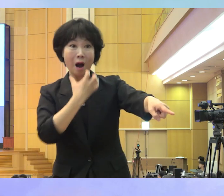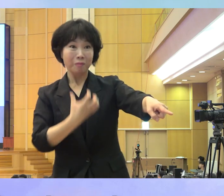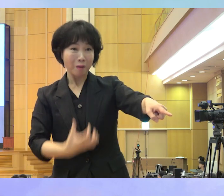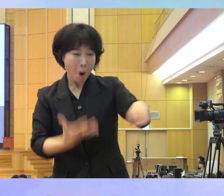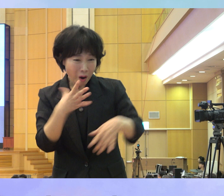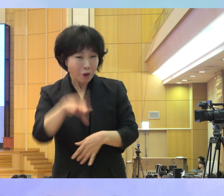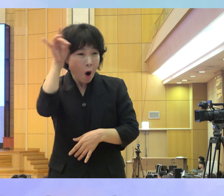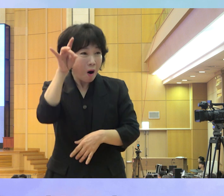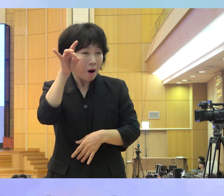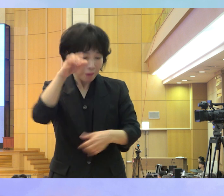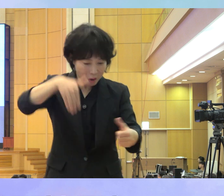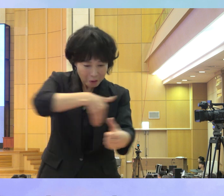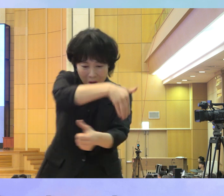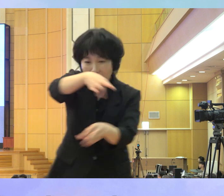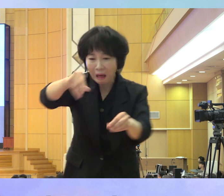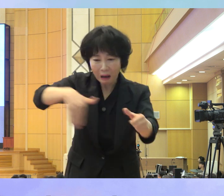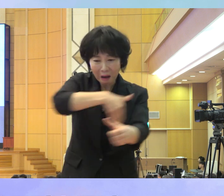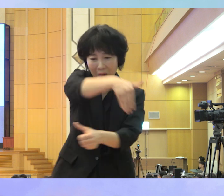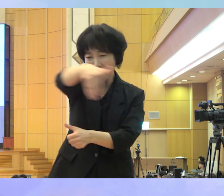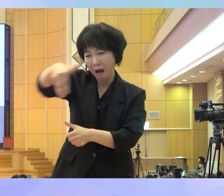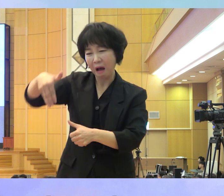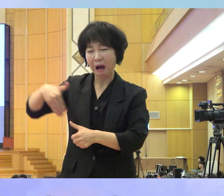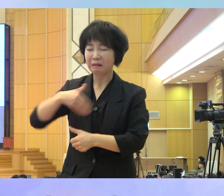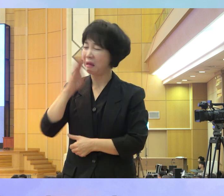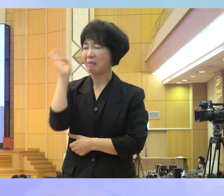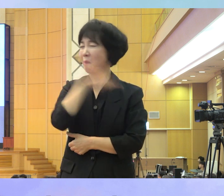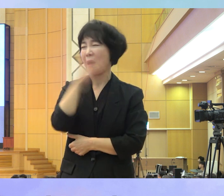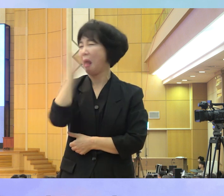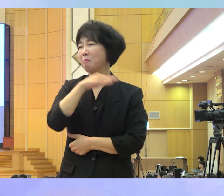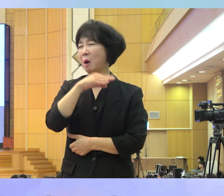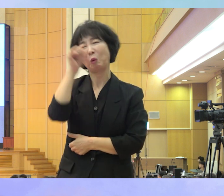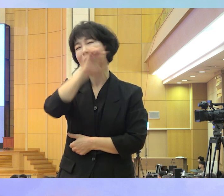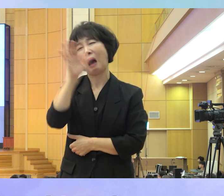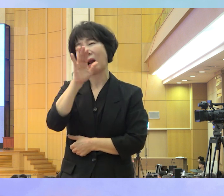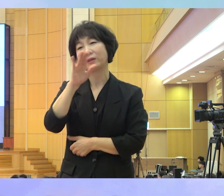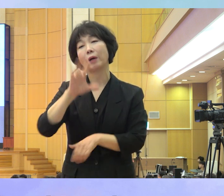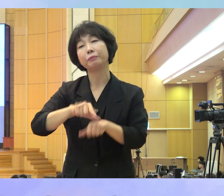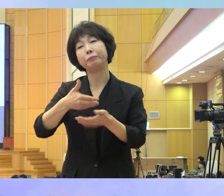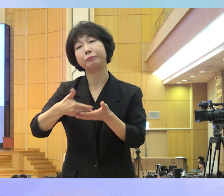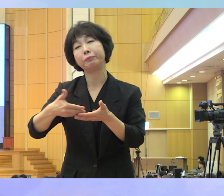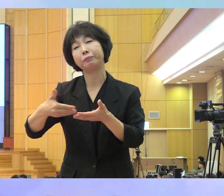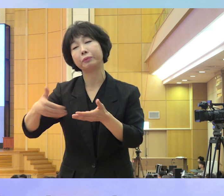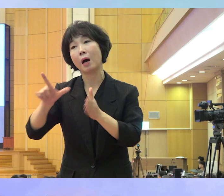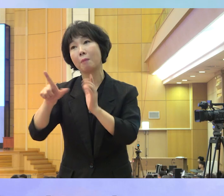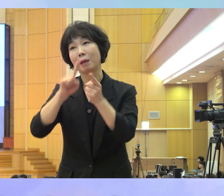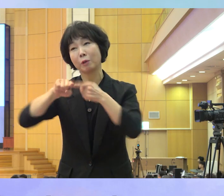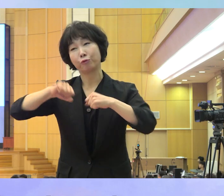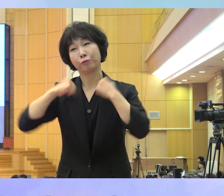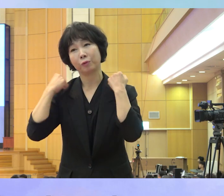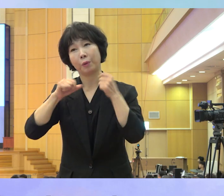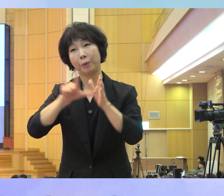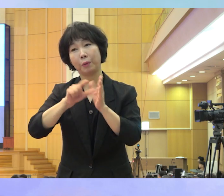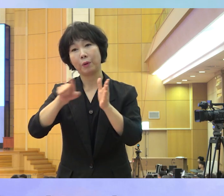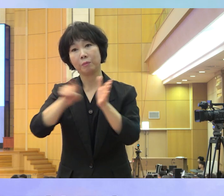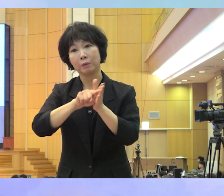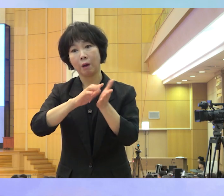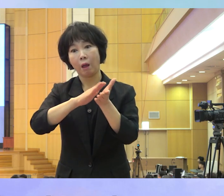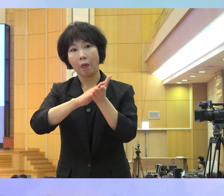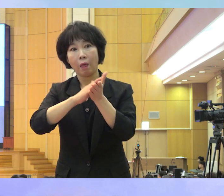땅이 축복의 땅으로 젖과 꿀인 땅으로 바뀌어지는 거 보세요. 아브라함이 하나님